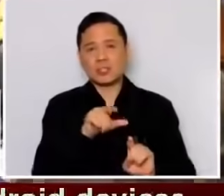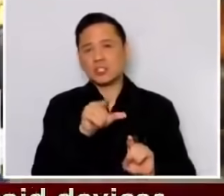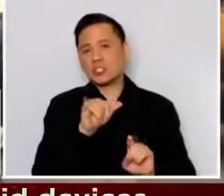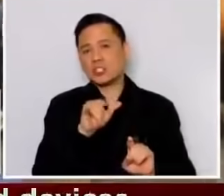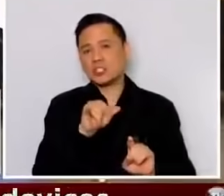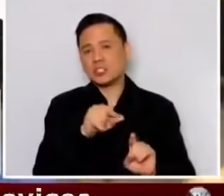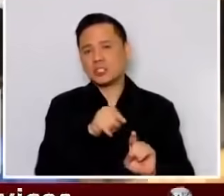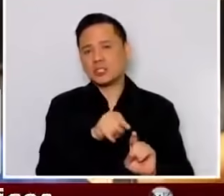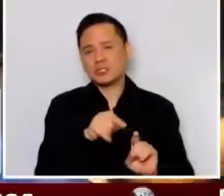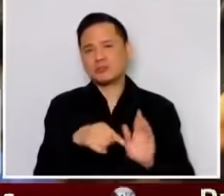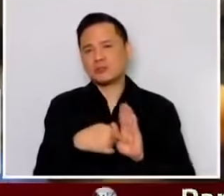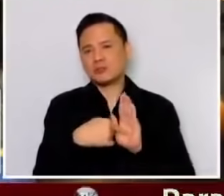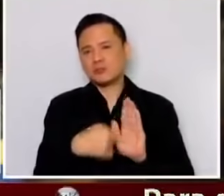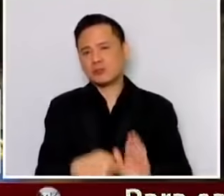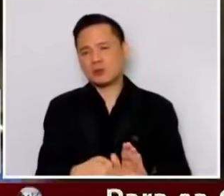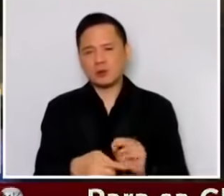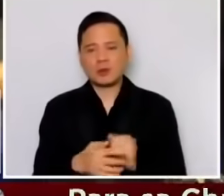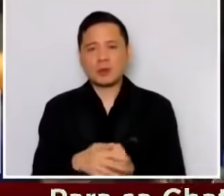Delana.